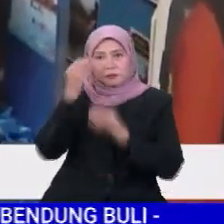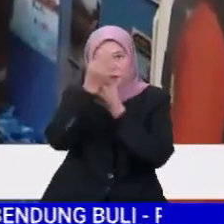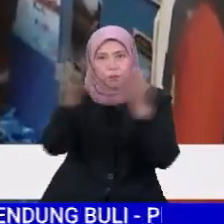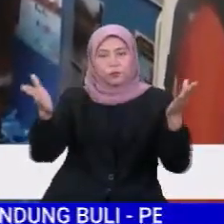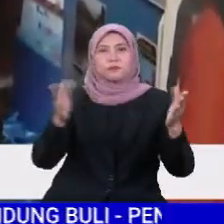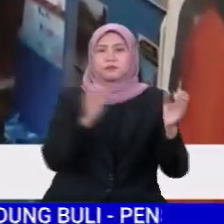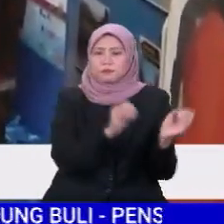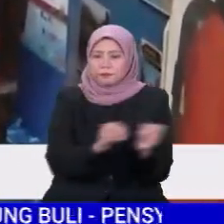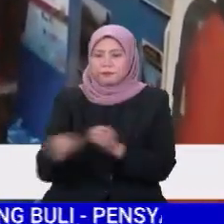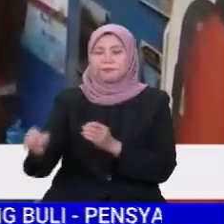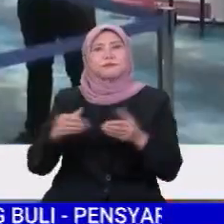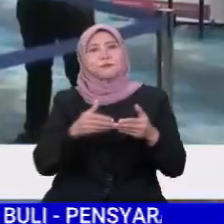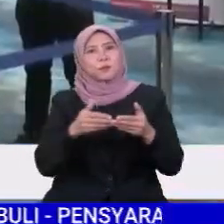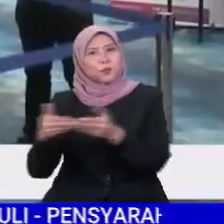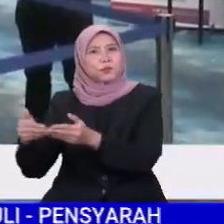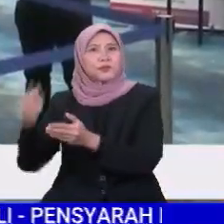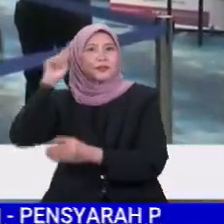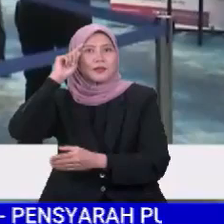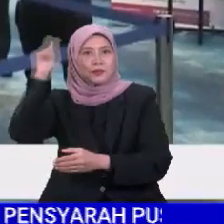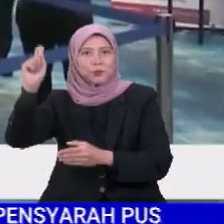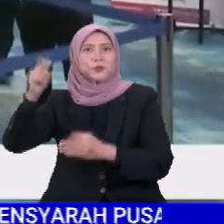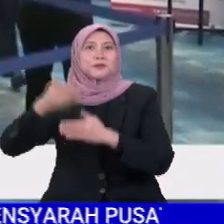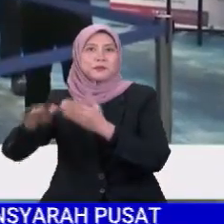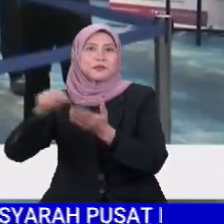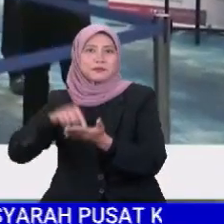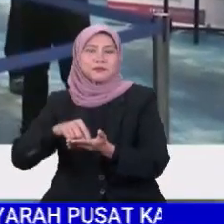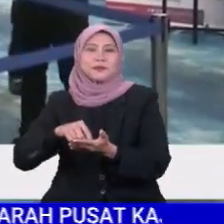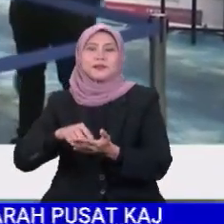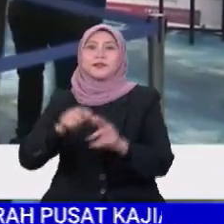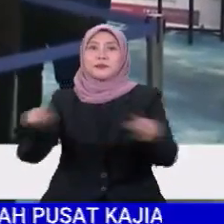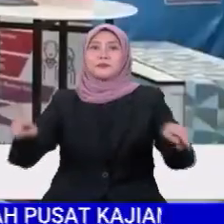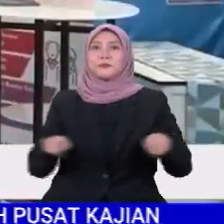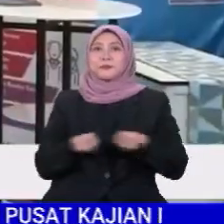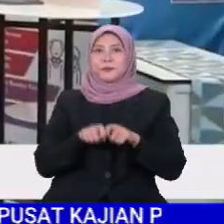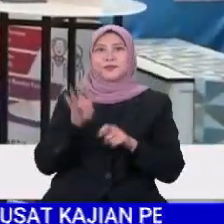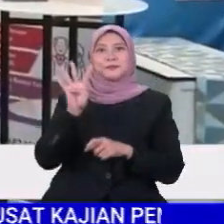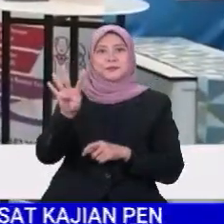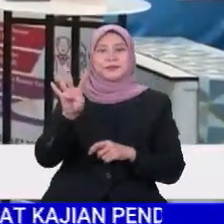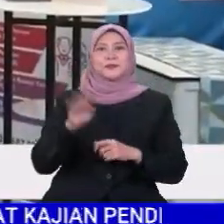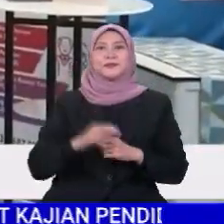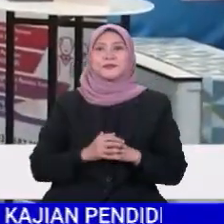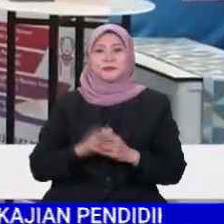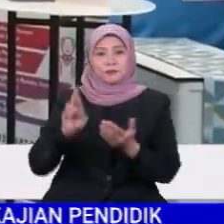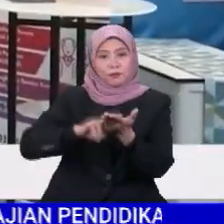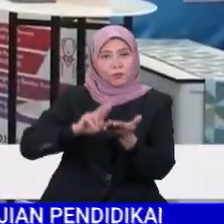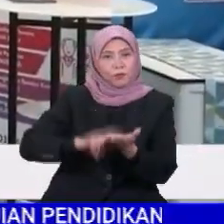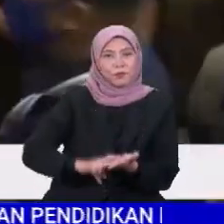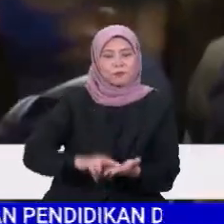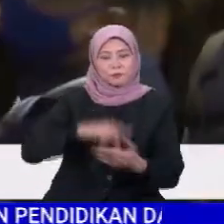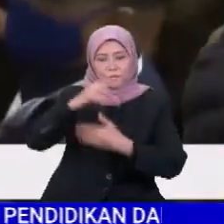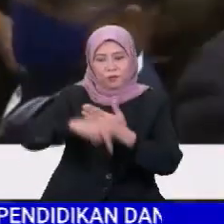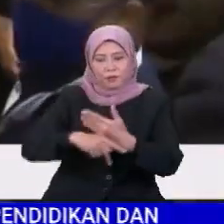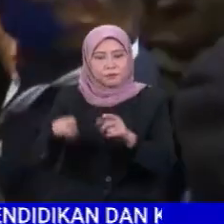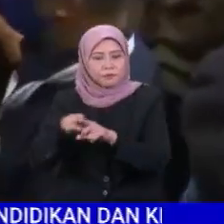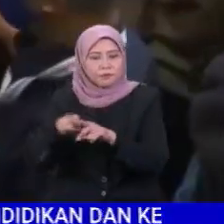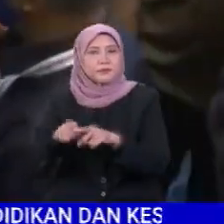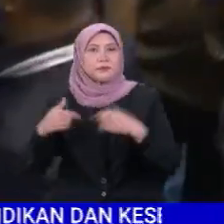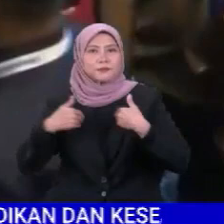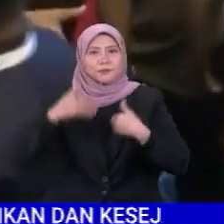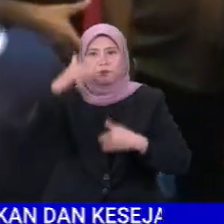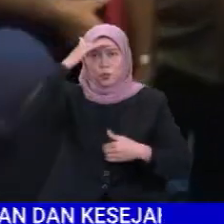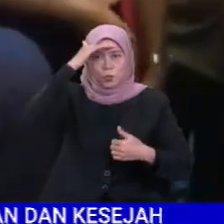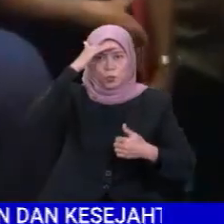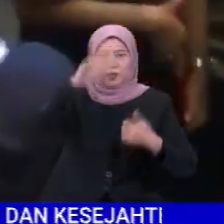akan diteruskan ke negeri Terengganu selepas ini sebagai destinasi keempat. Untuk rekod, program sama telah diadakan di